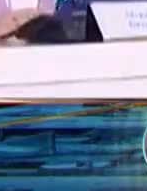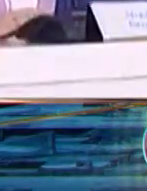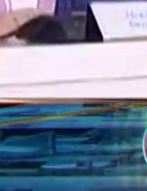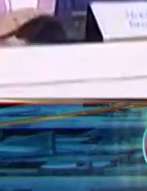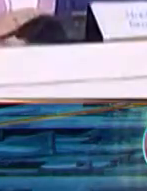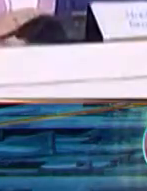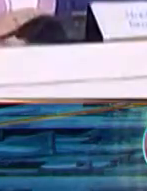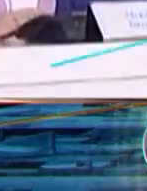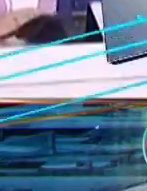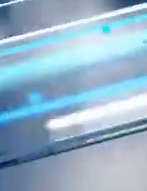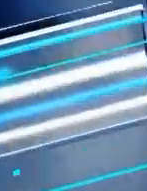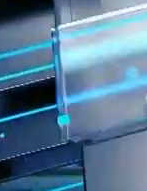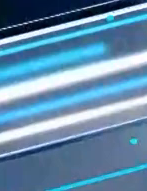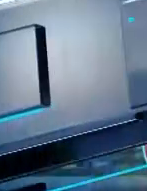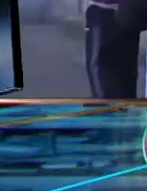коронавирусной инфекцией.